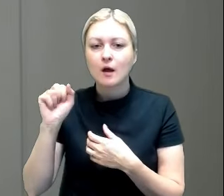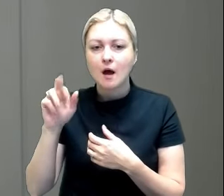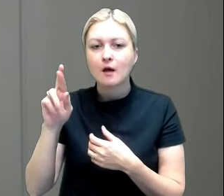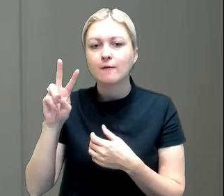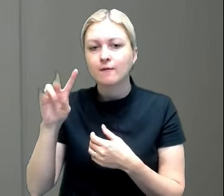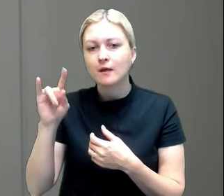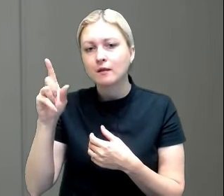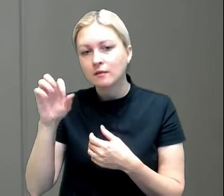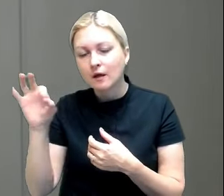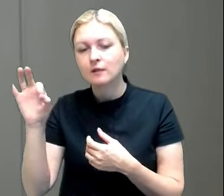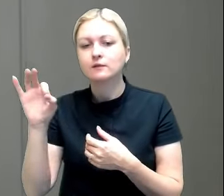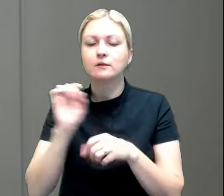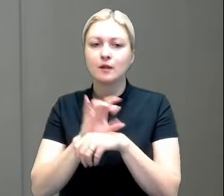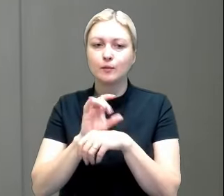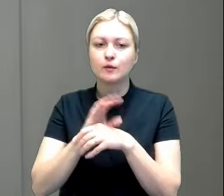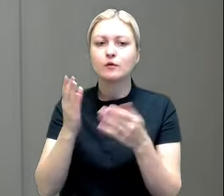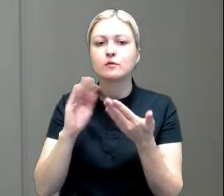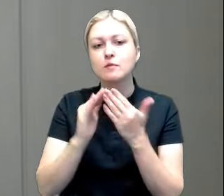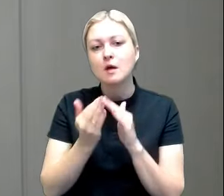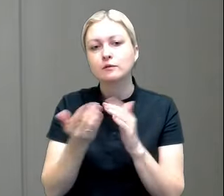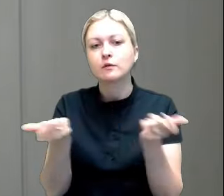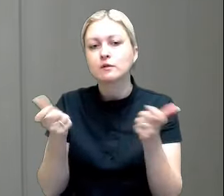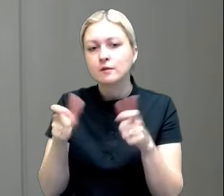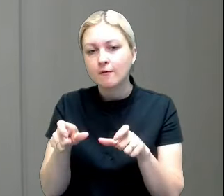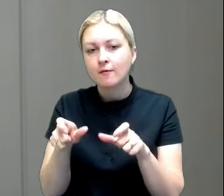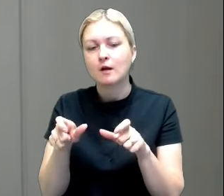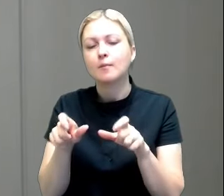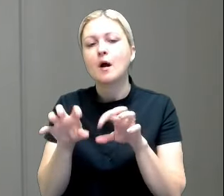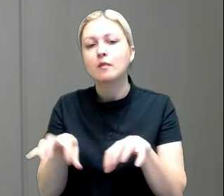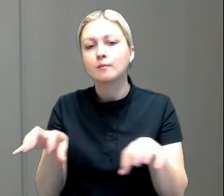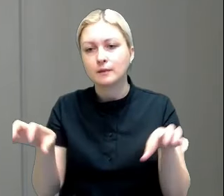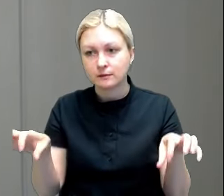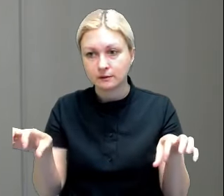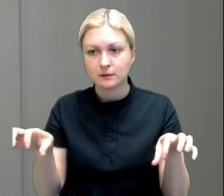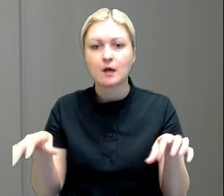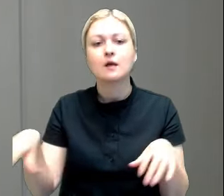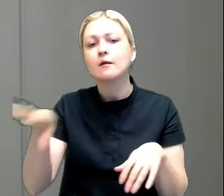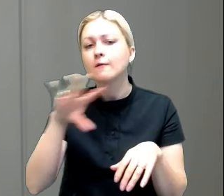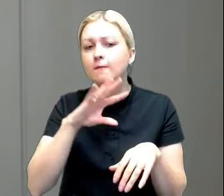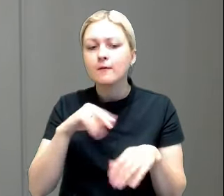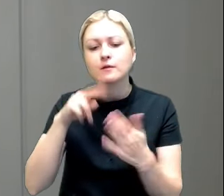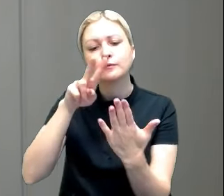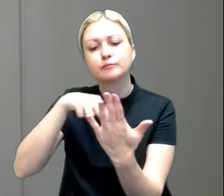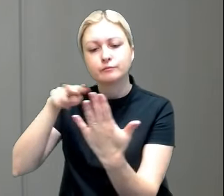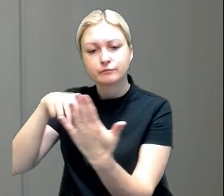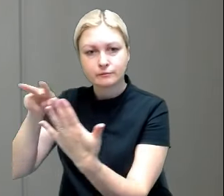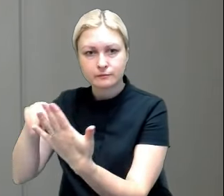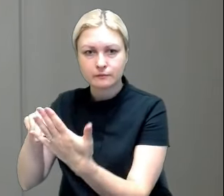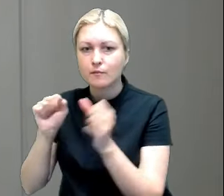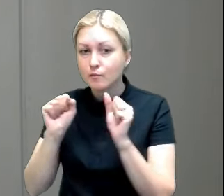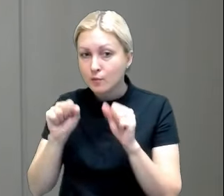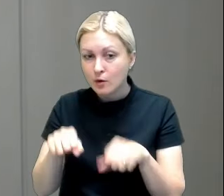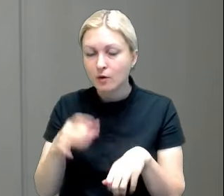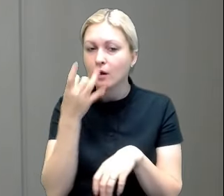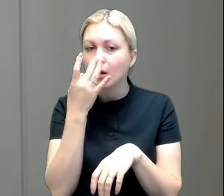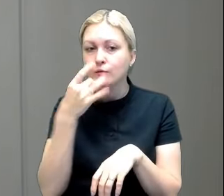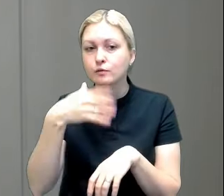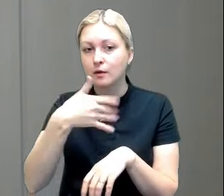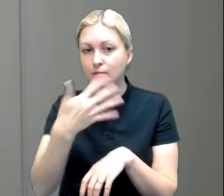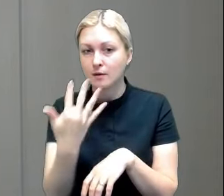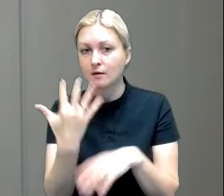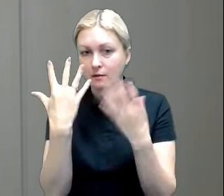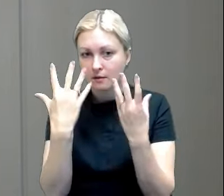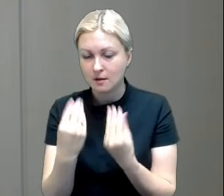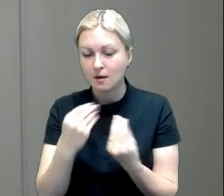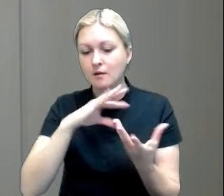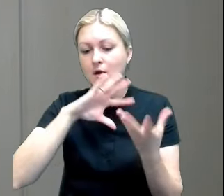savivaldybės administracijai žiniai kiekvienas jūs gausite pasibaigus gegužės penktjai surinktos rezoliucijos